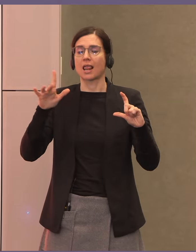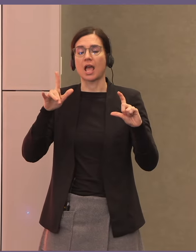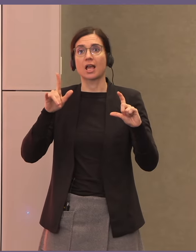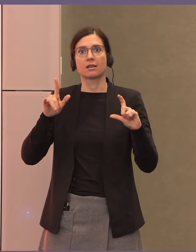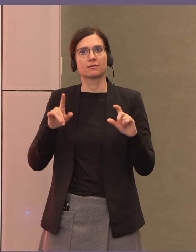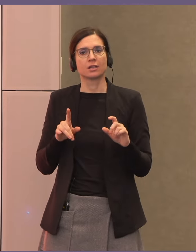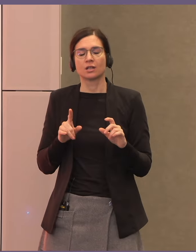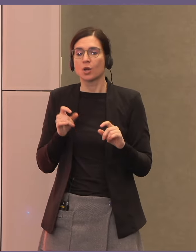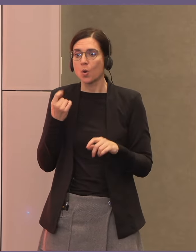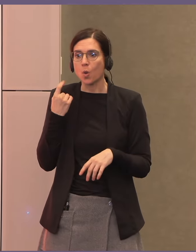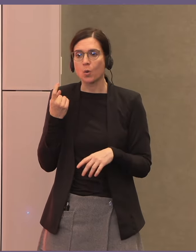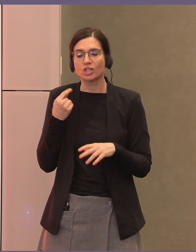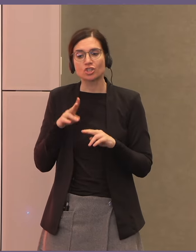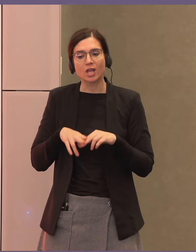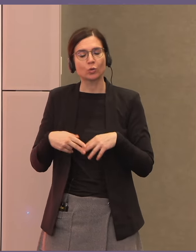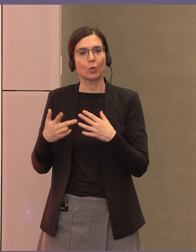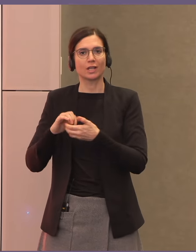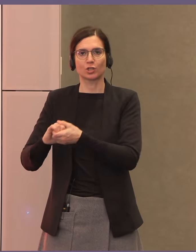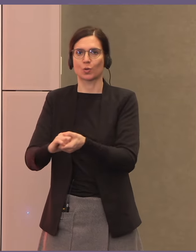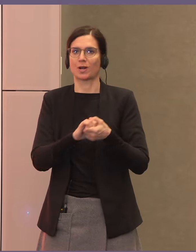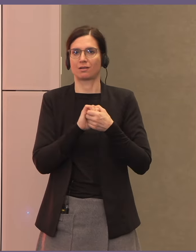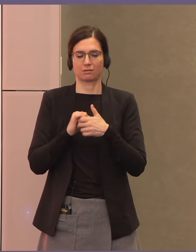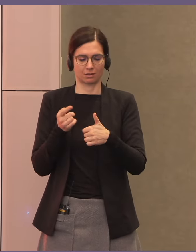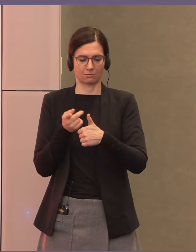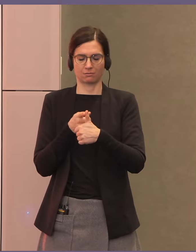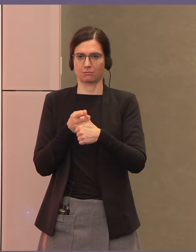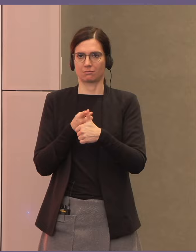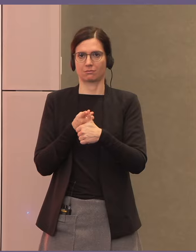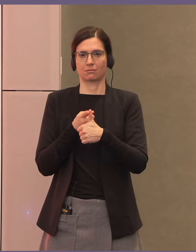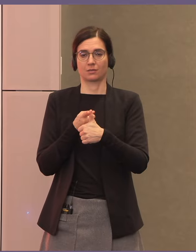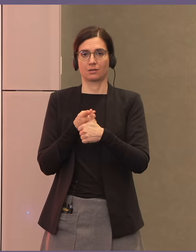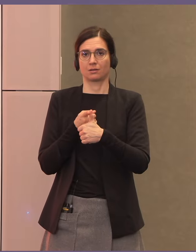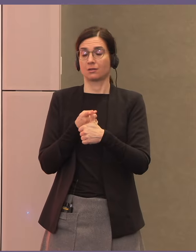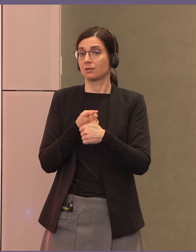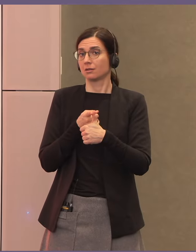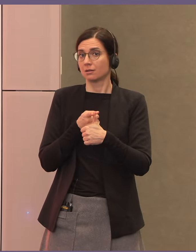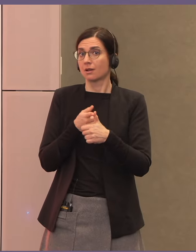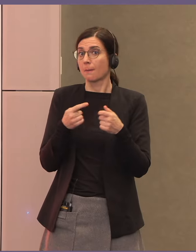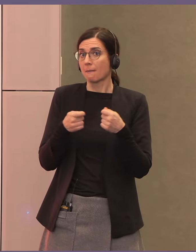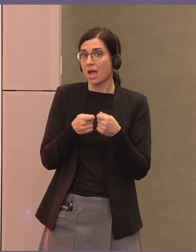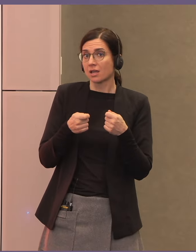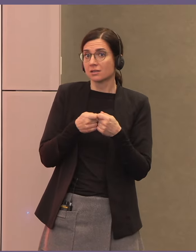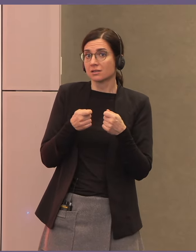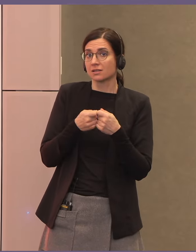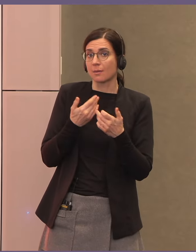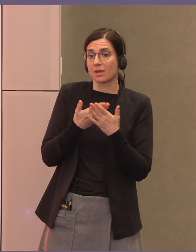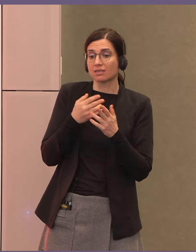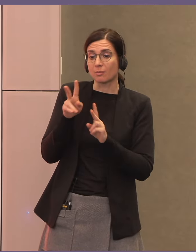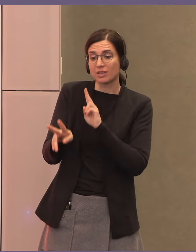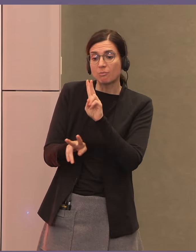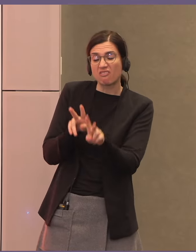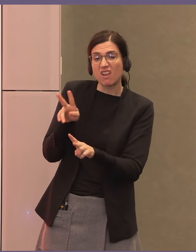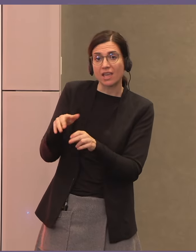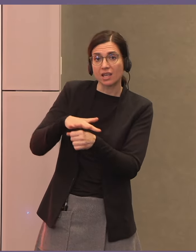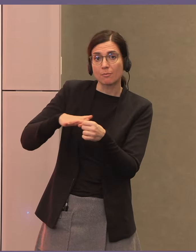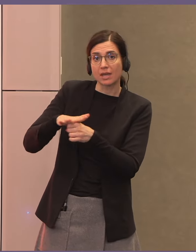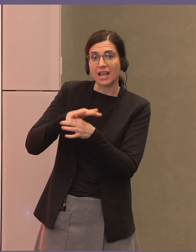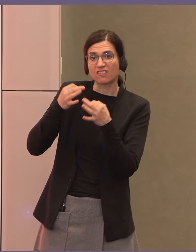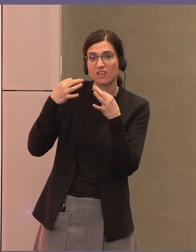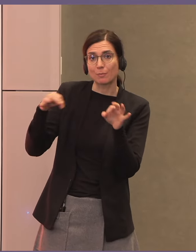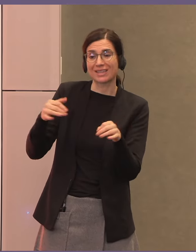Solidarität haben wenn es darum geht um entsprechende Maßnahmen um die Kehrbedingungen zu verbessern